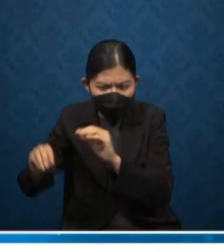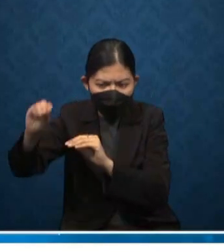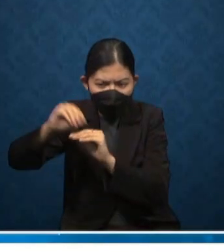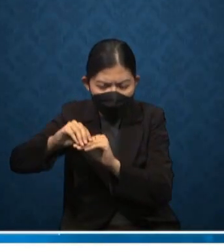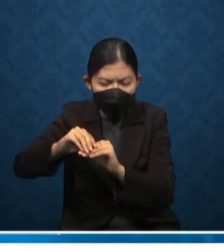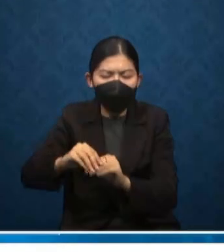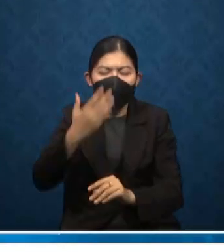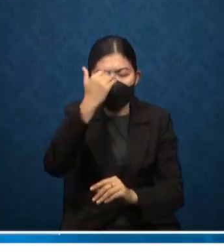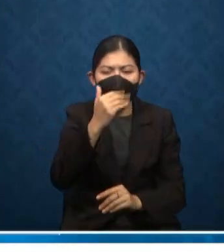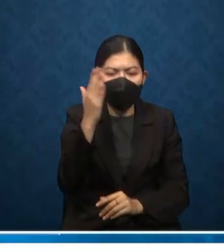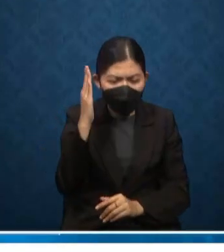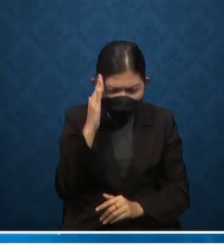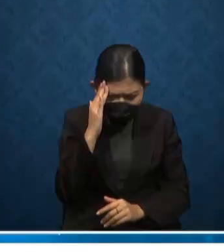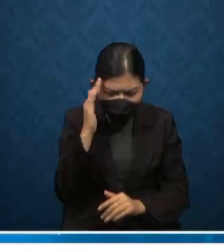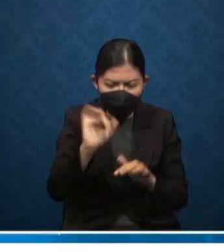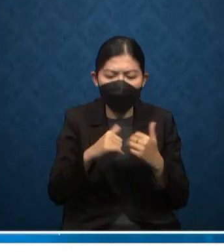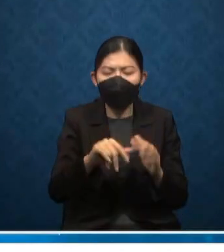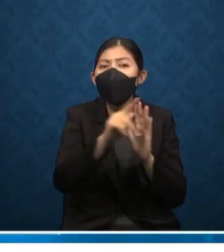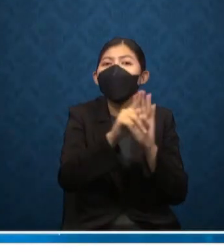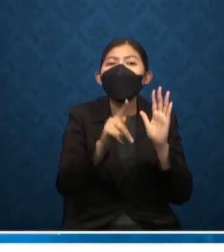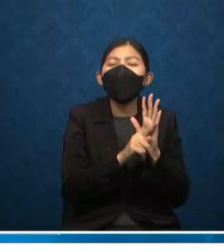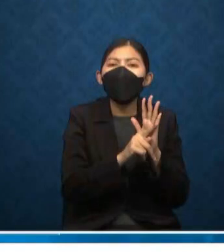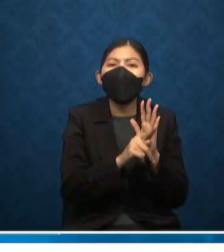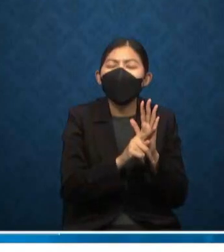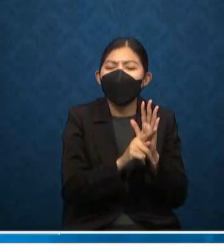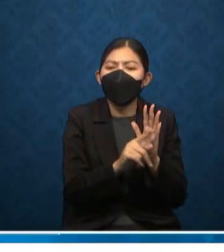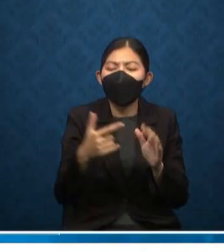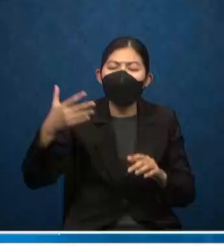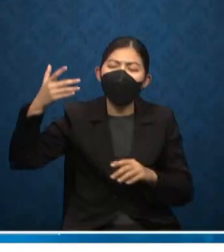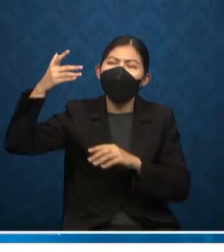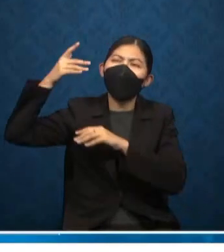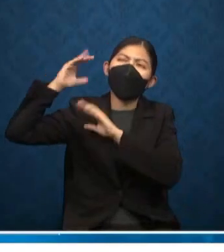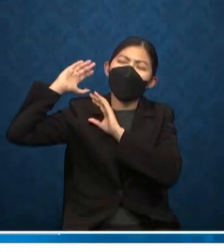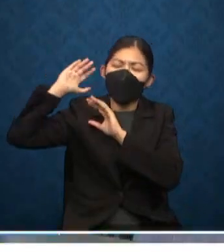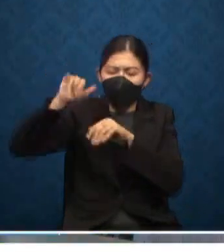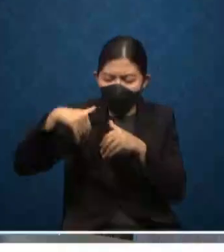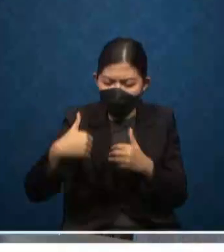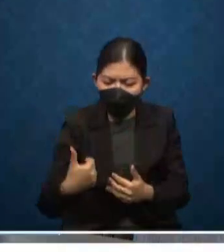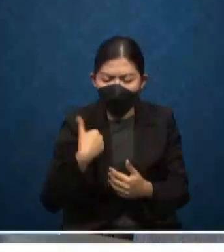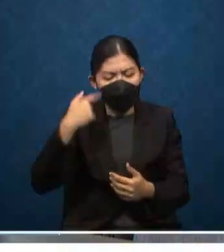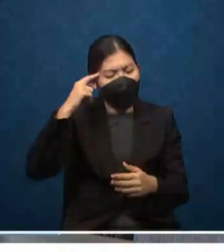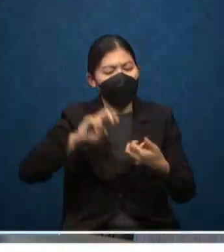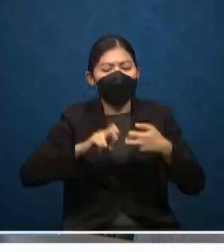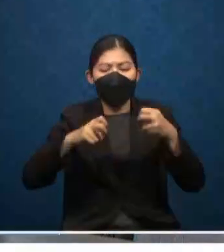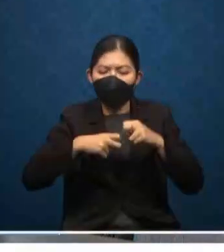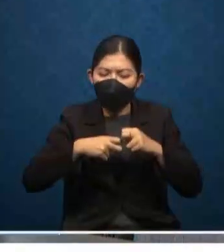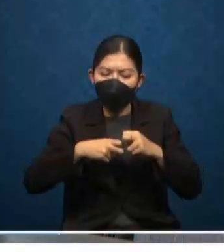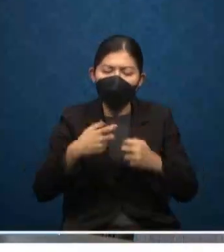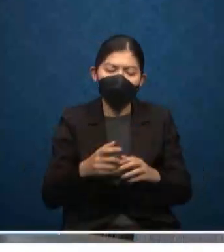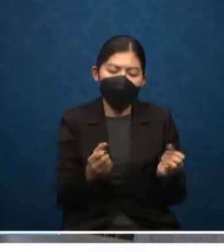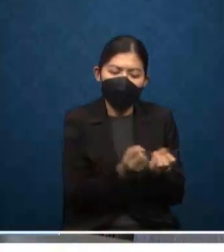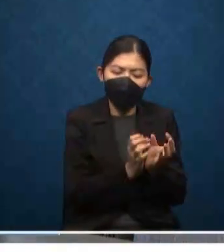และผมตระหนักดีว่ากฎหมายที่เรากำลังพิจารณาอยู่ในขณะนี้นั้นที่มาที่ไปนั้นเกิดจากปัญหากับองค์ก